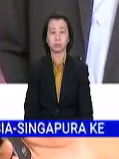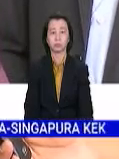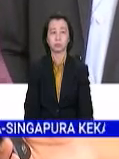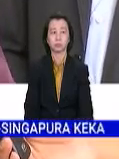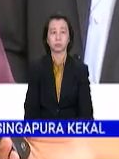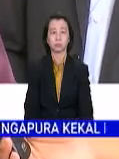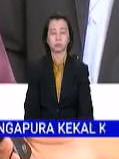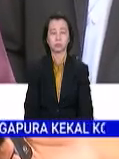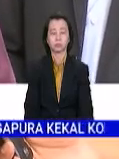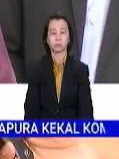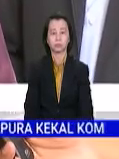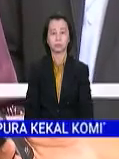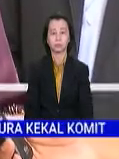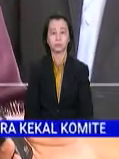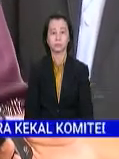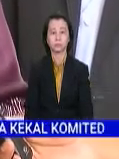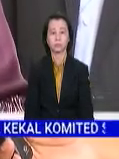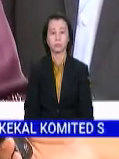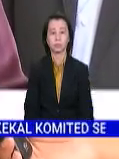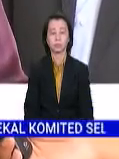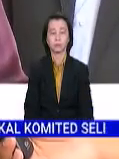Suatu